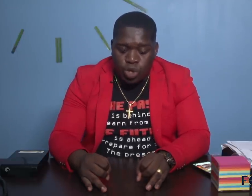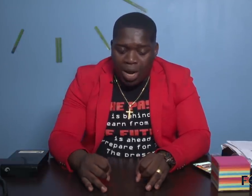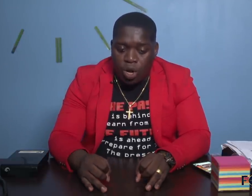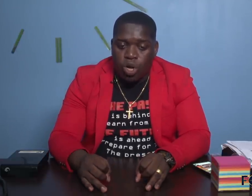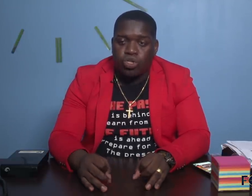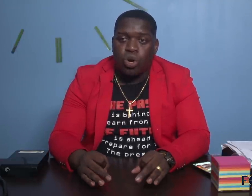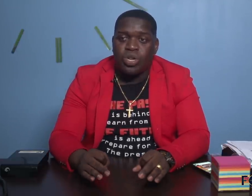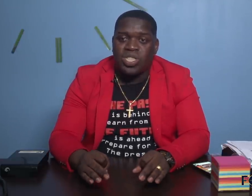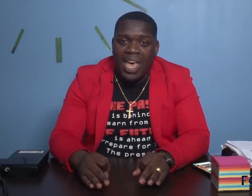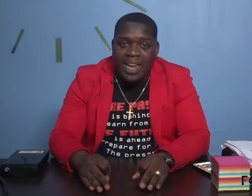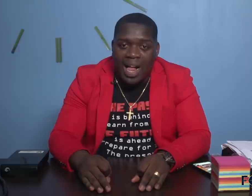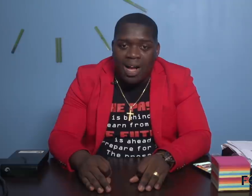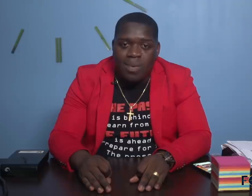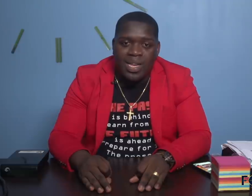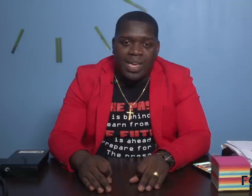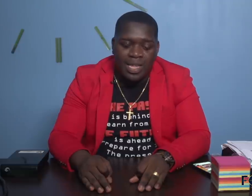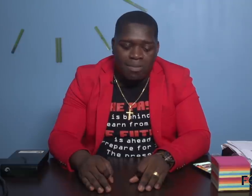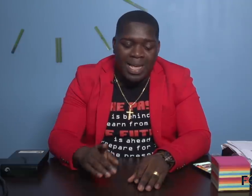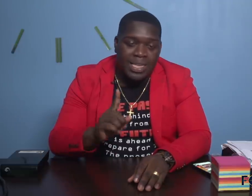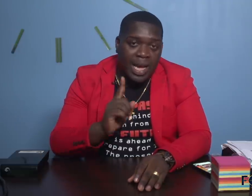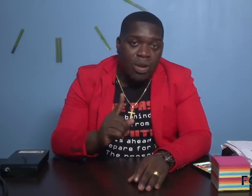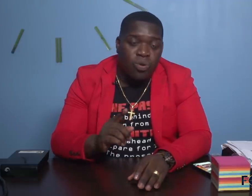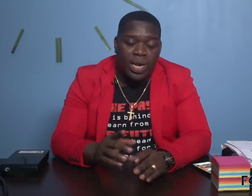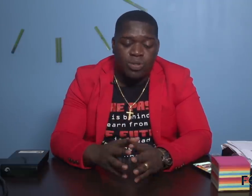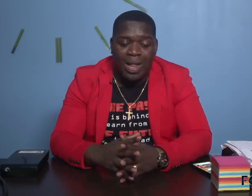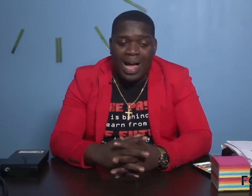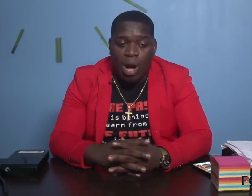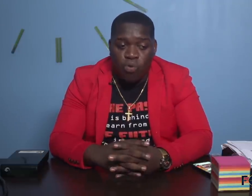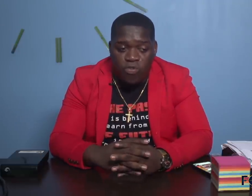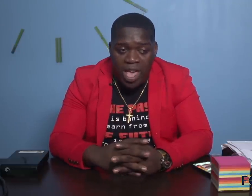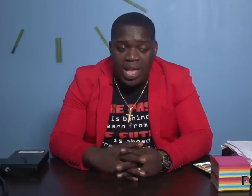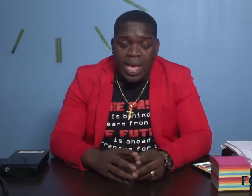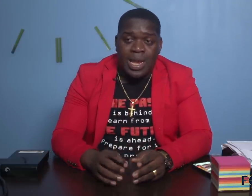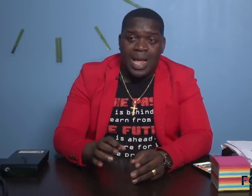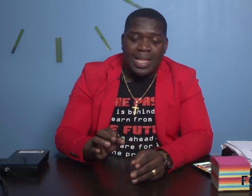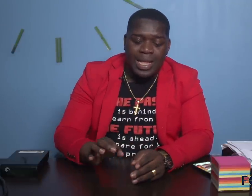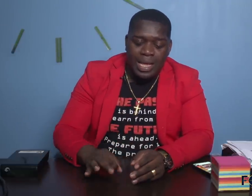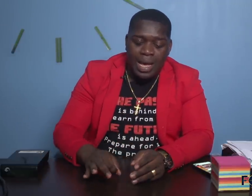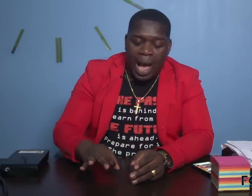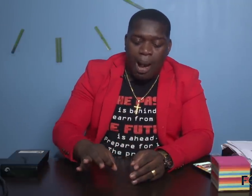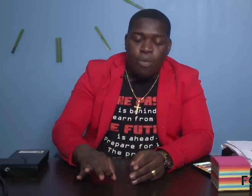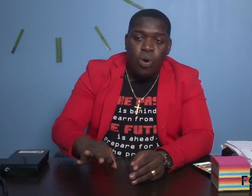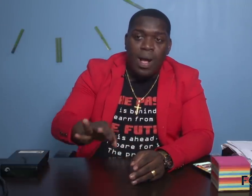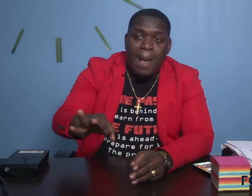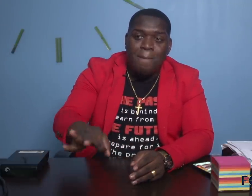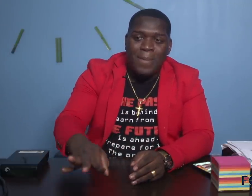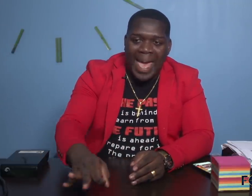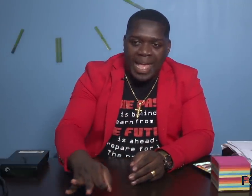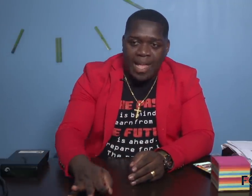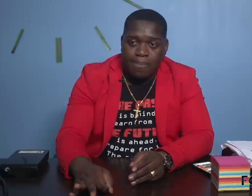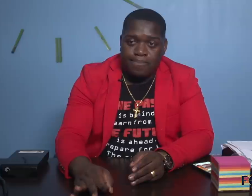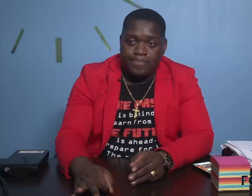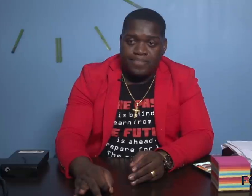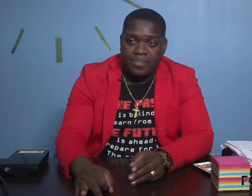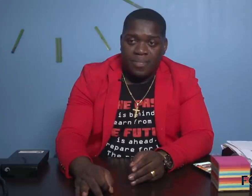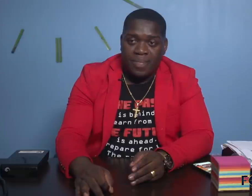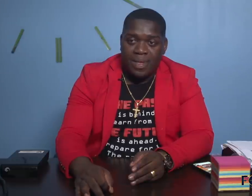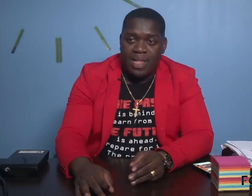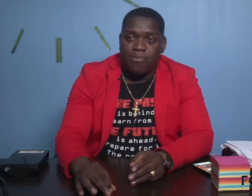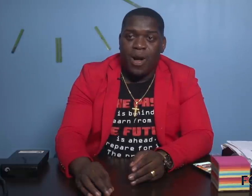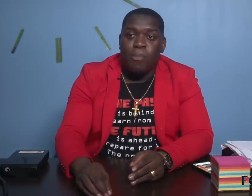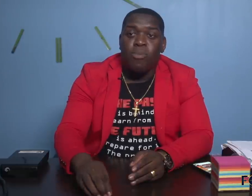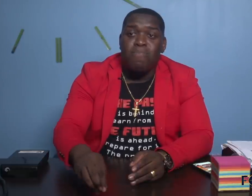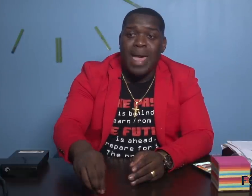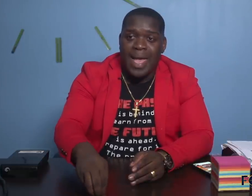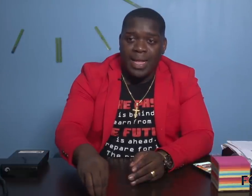beperking, zwakke huishoudens en algemene kinderbijslag. En ook let wel AOV na die amon mei.